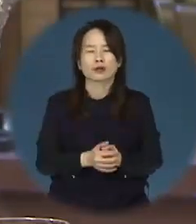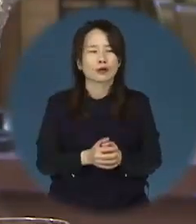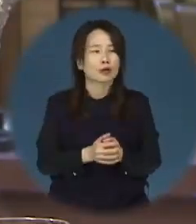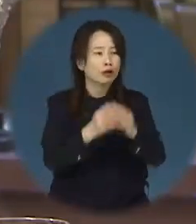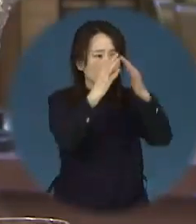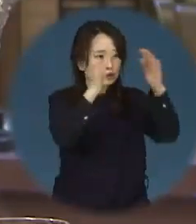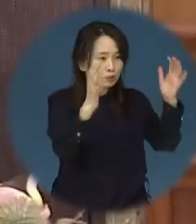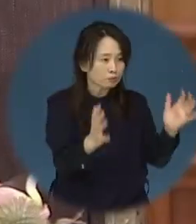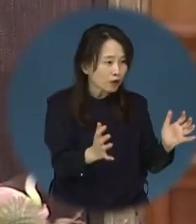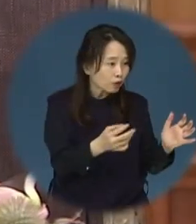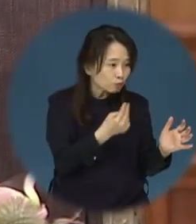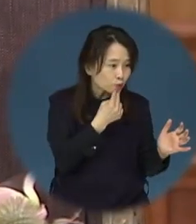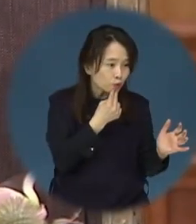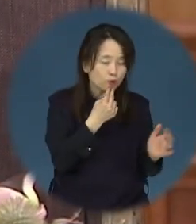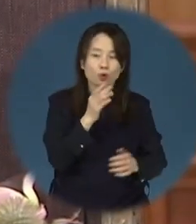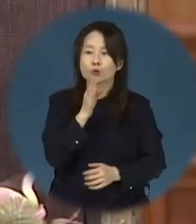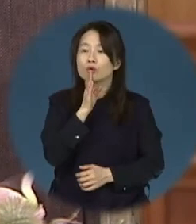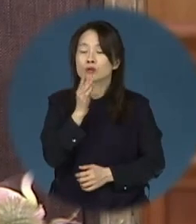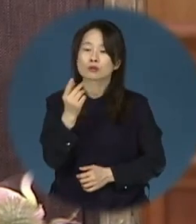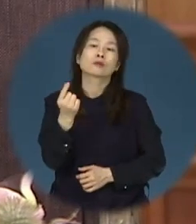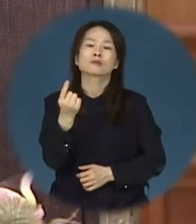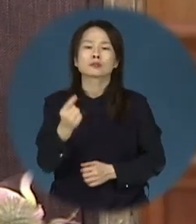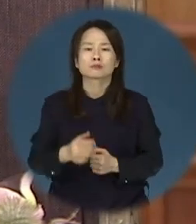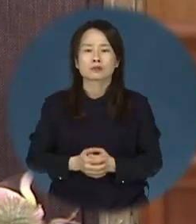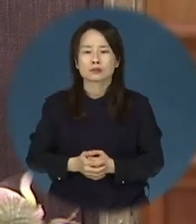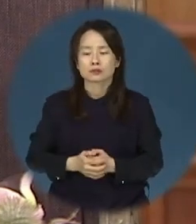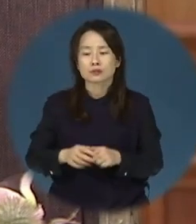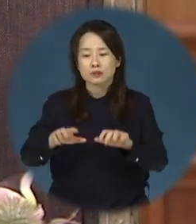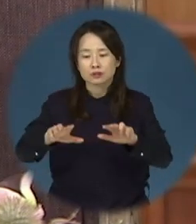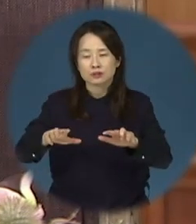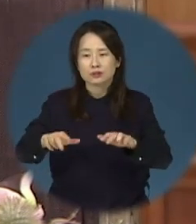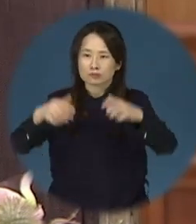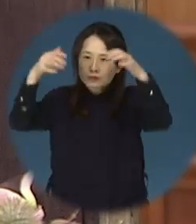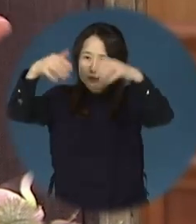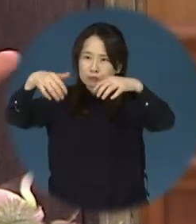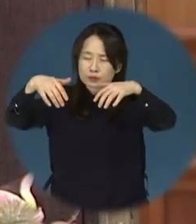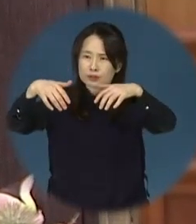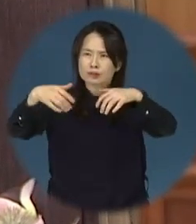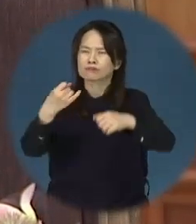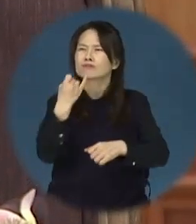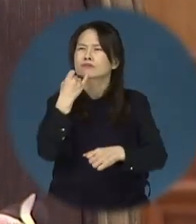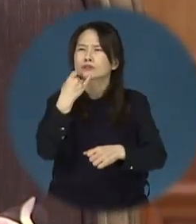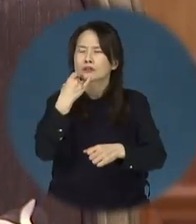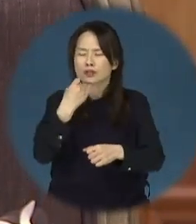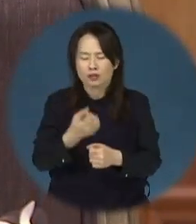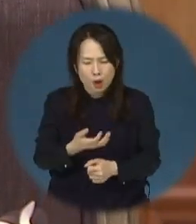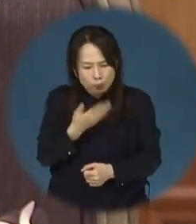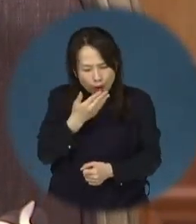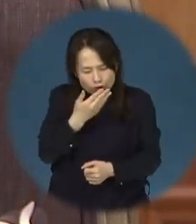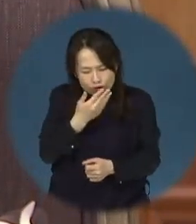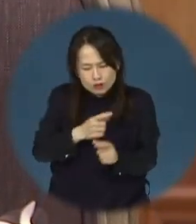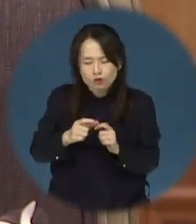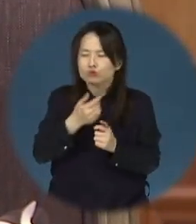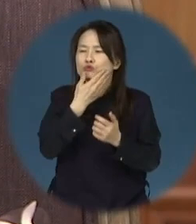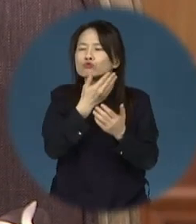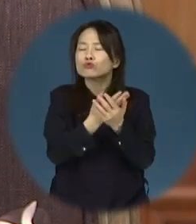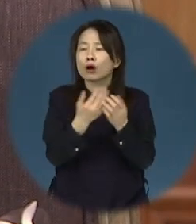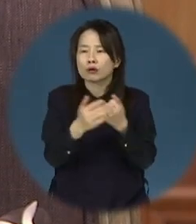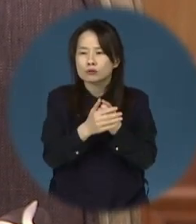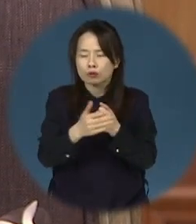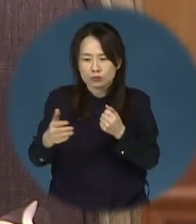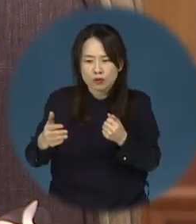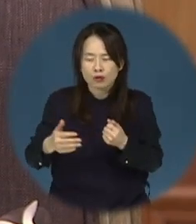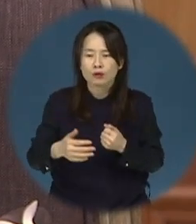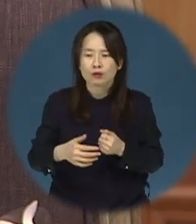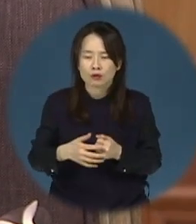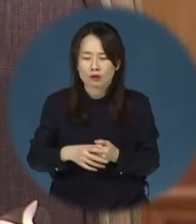예. 근데 이제 뭐 그거가 문제가 아닌 거죠. 지금 먹는 게 중요한 거니까 일단 한 그릇이라도 먹는 게 그 사람들은 중요한 거니까 그때